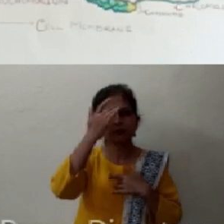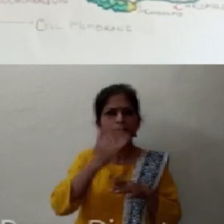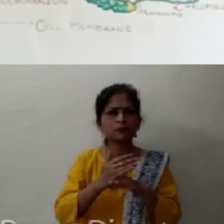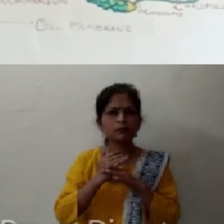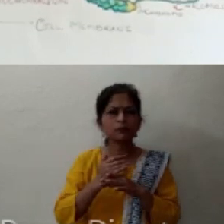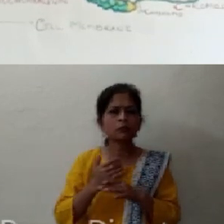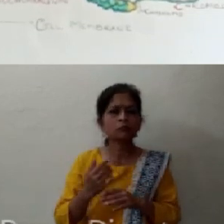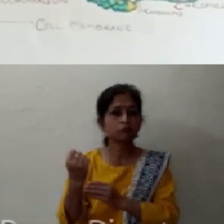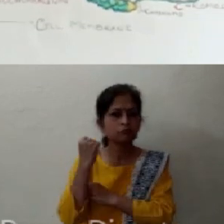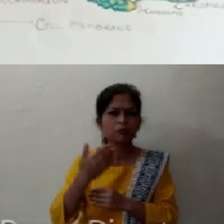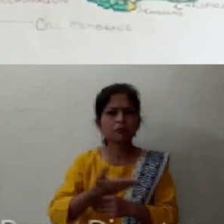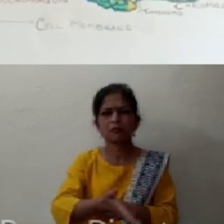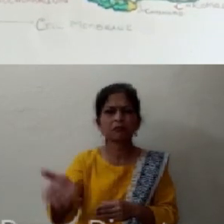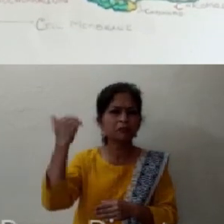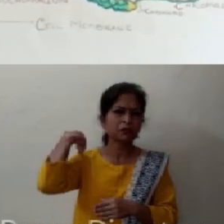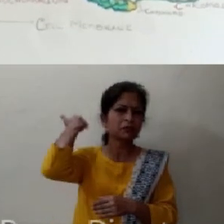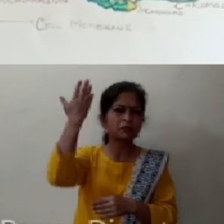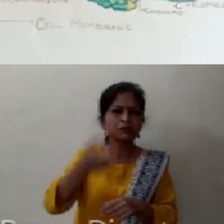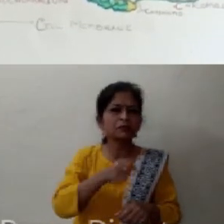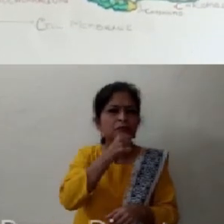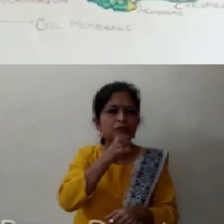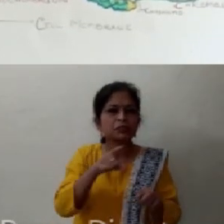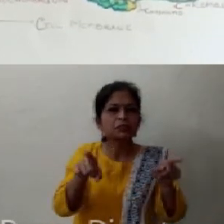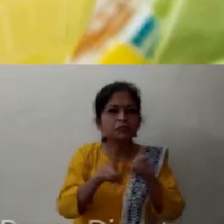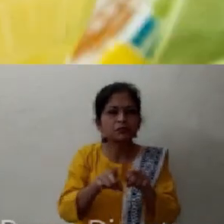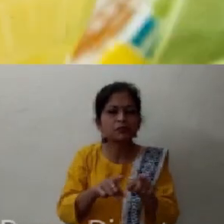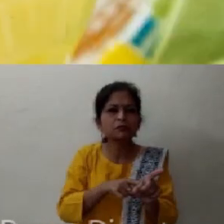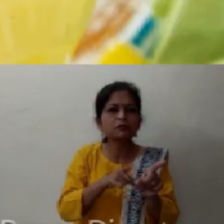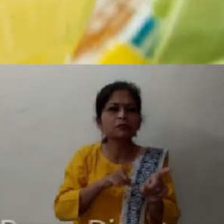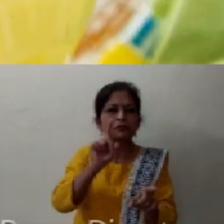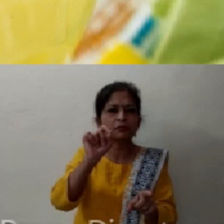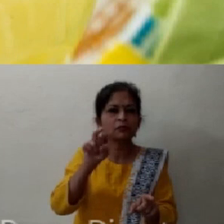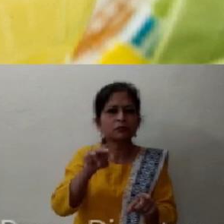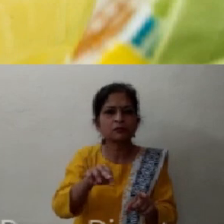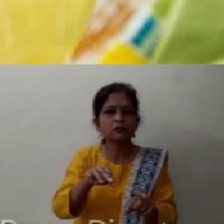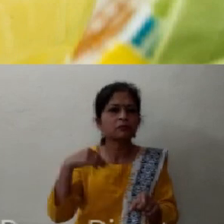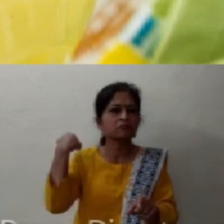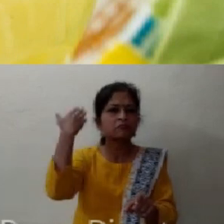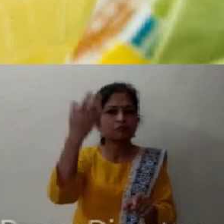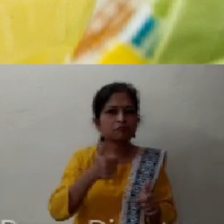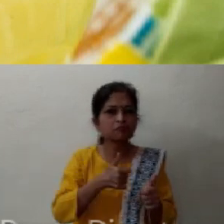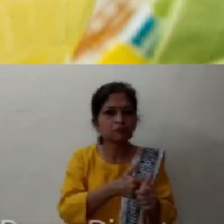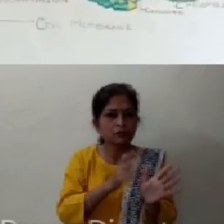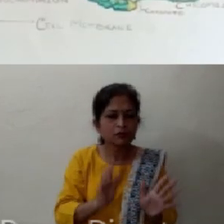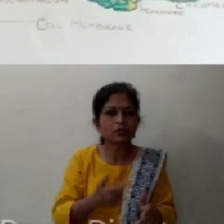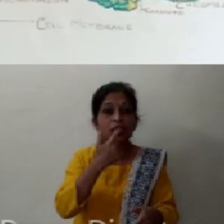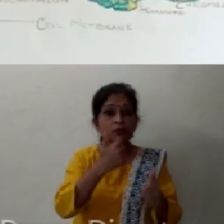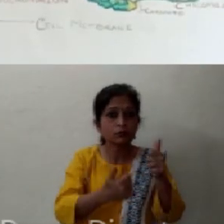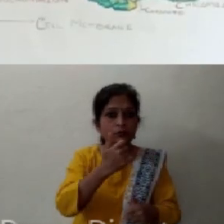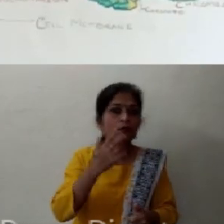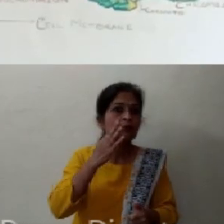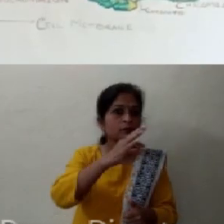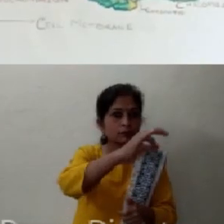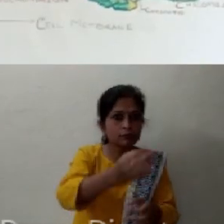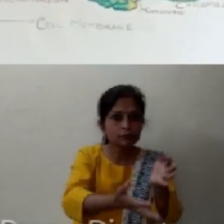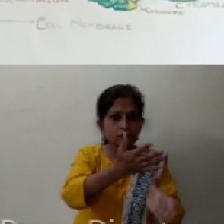भाई, 10,000 साल से चलता आ रहा है हिंदुस्तान में, कि दूध में हल्दी मिलाकर पियो। अगर तबियत खराब